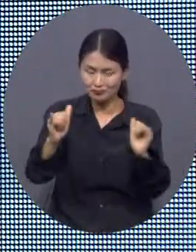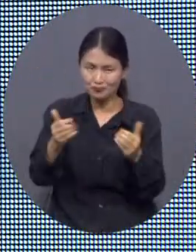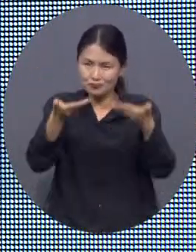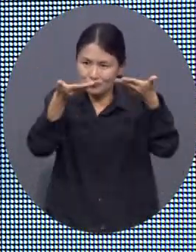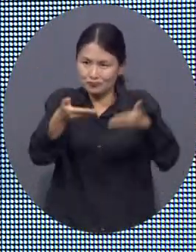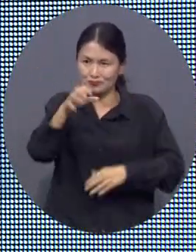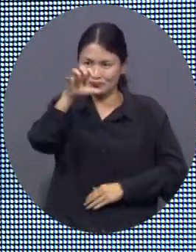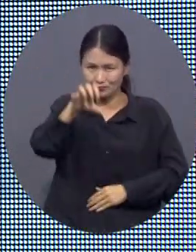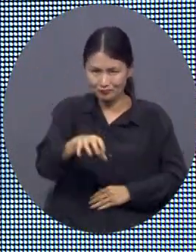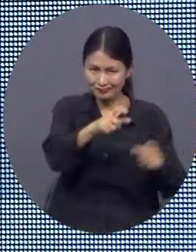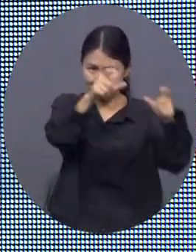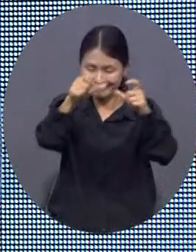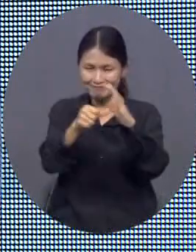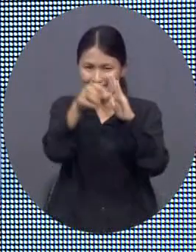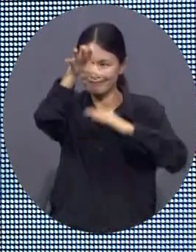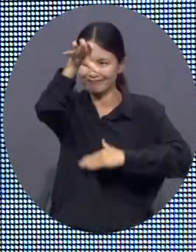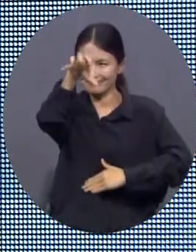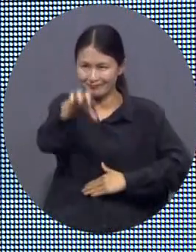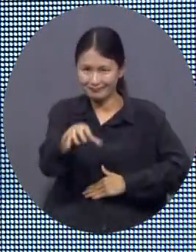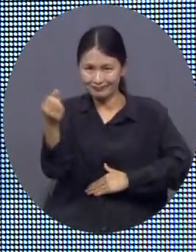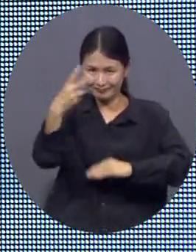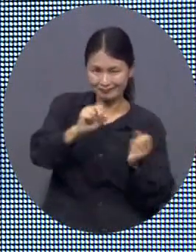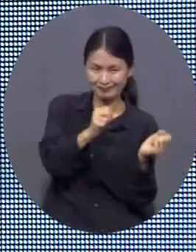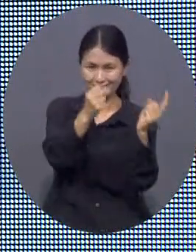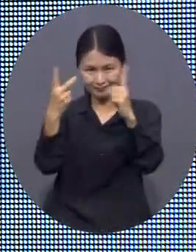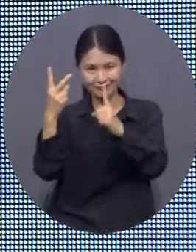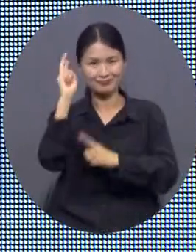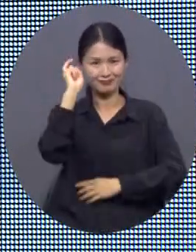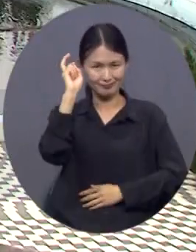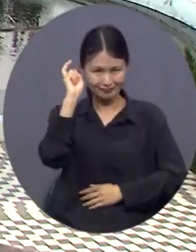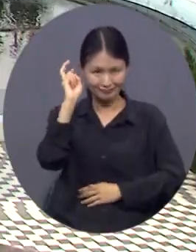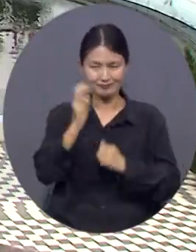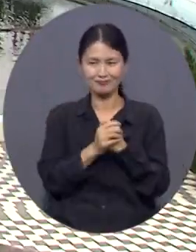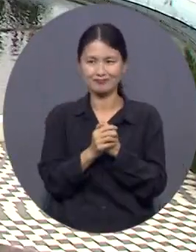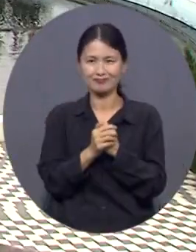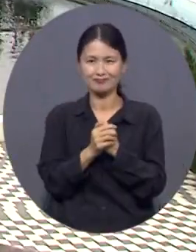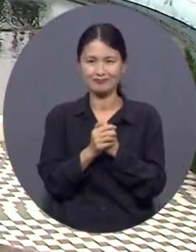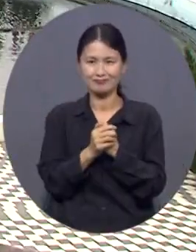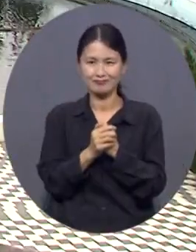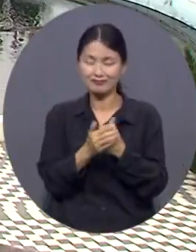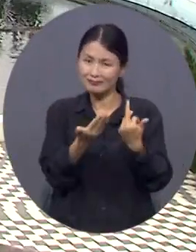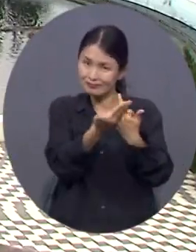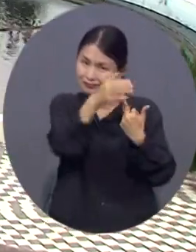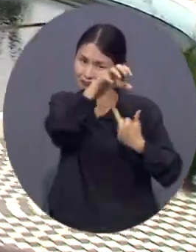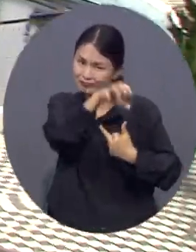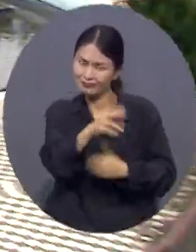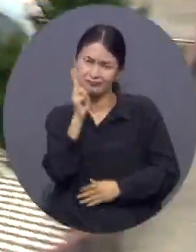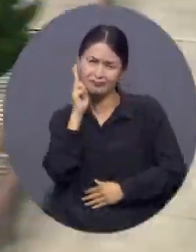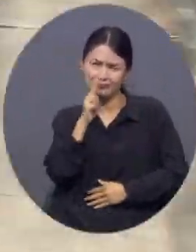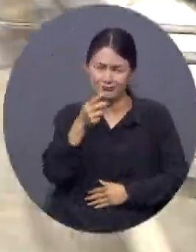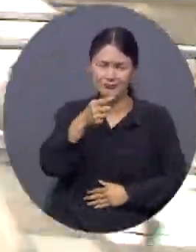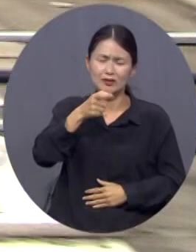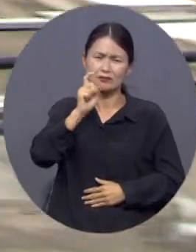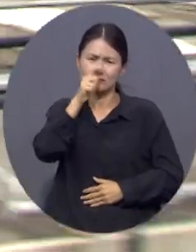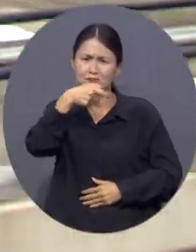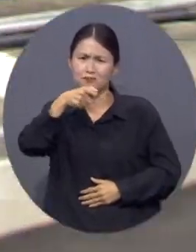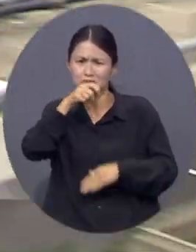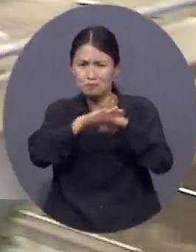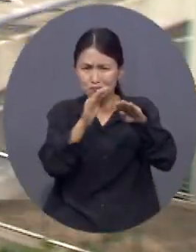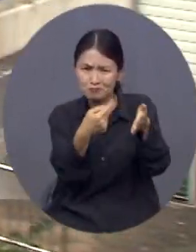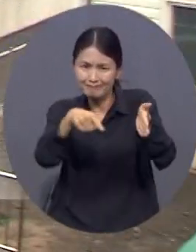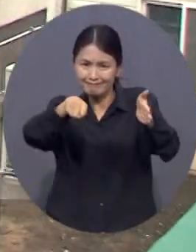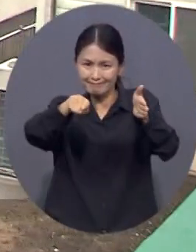쉼터, 지역의 명소로 재탄생할 것입니다. 제주도는 심각한 하수 처리난을 해결하기